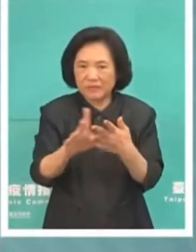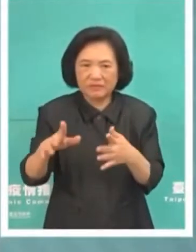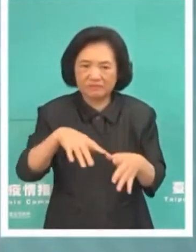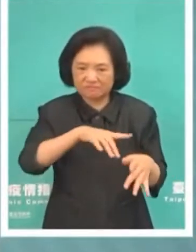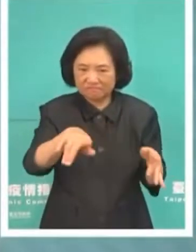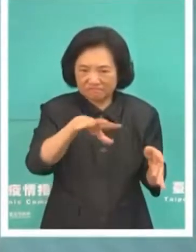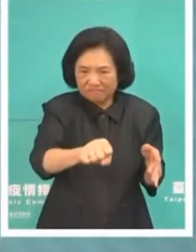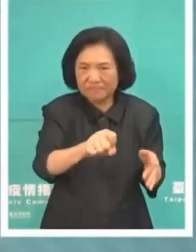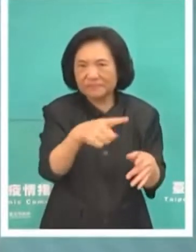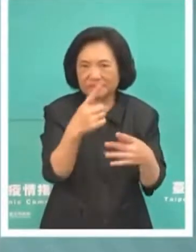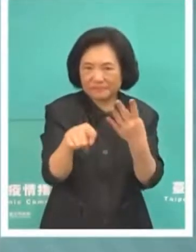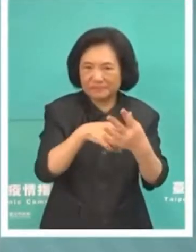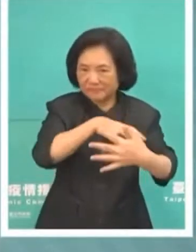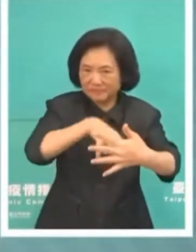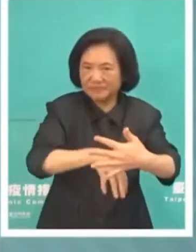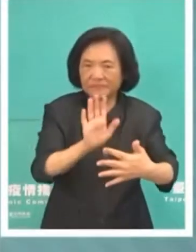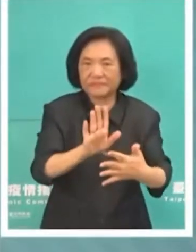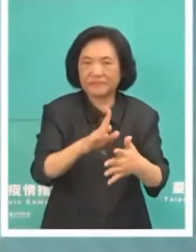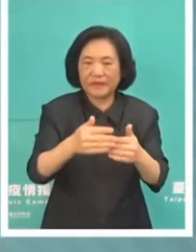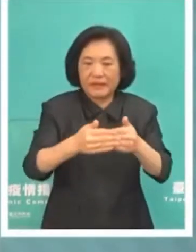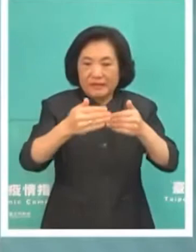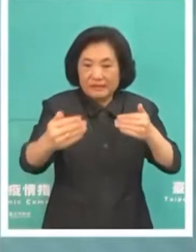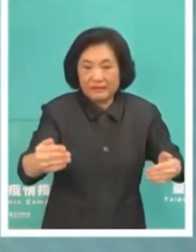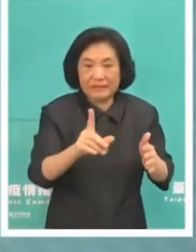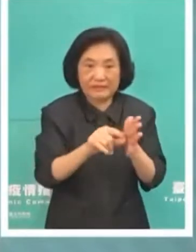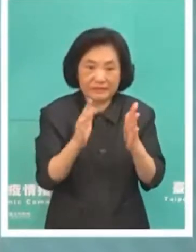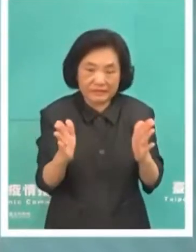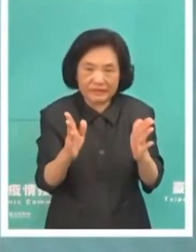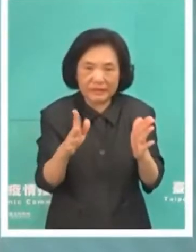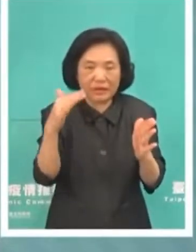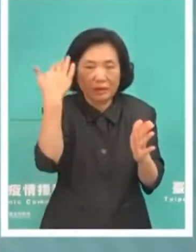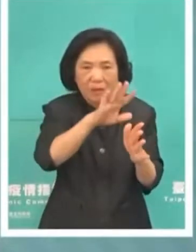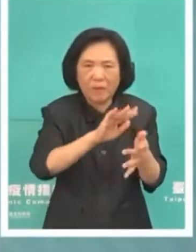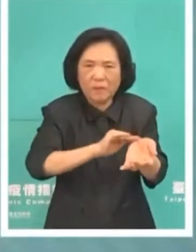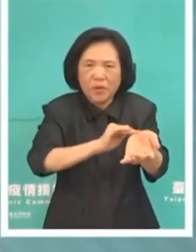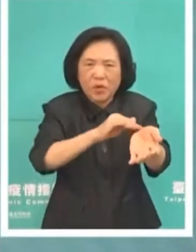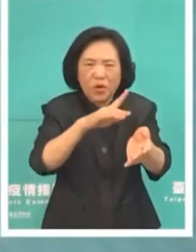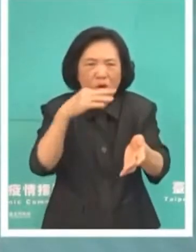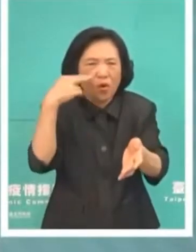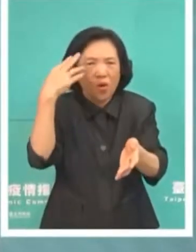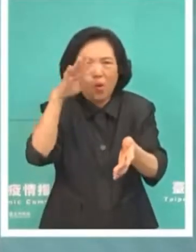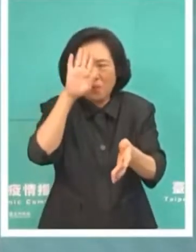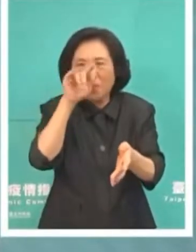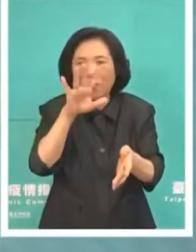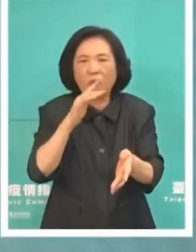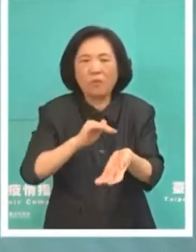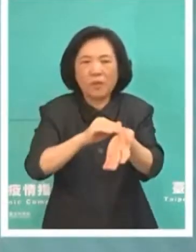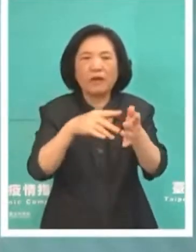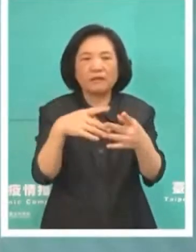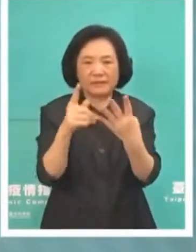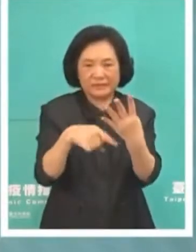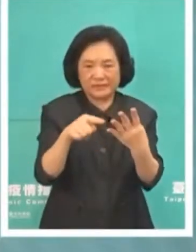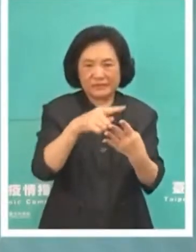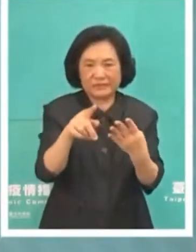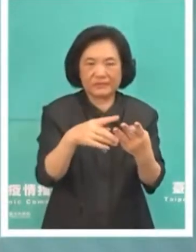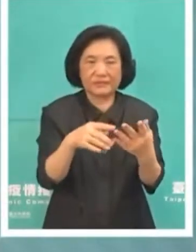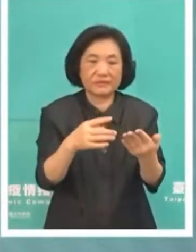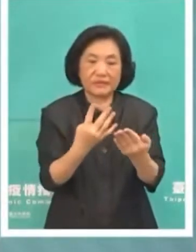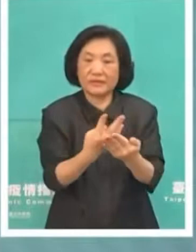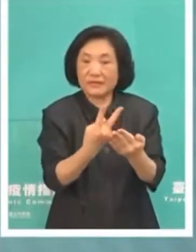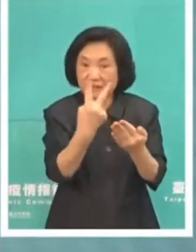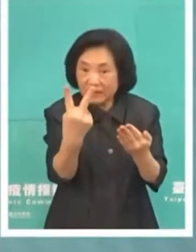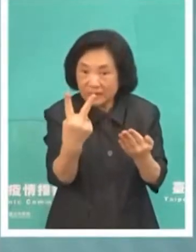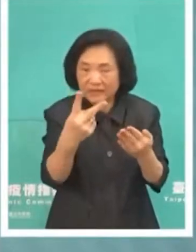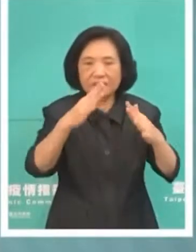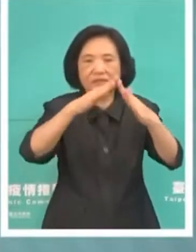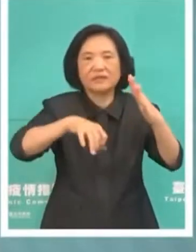了，你知道吗？然后在这个隔离当中因为发病被找出来，所以这有四例，有两例是家户感